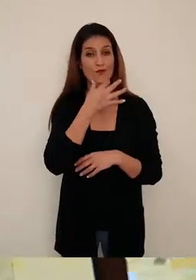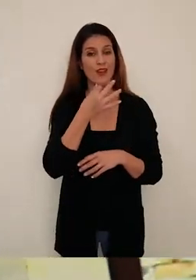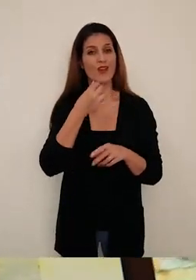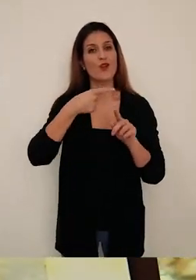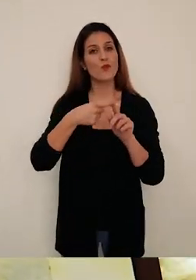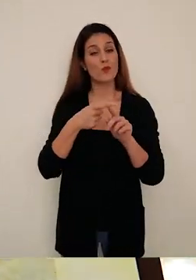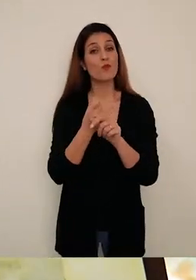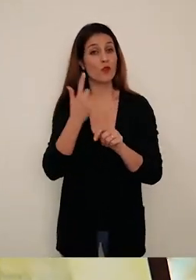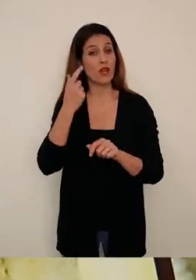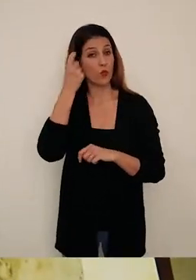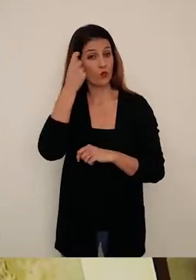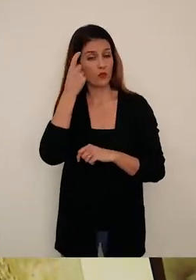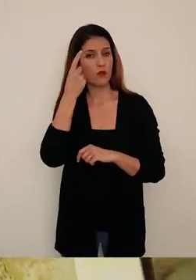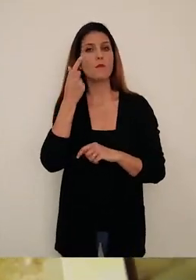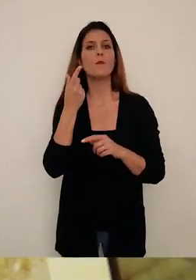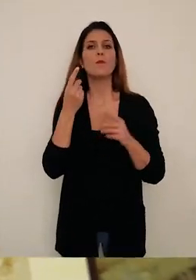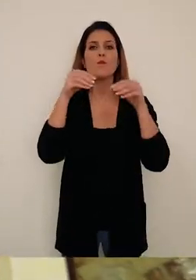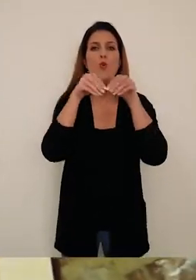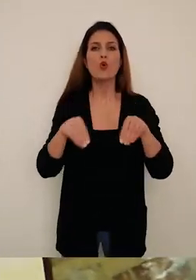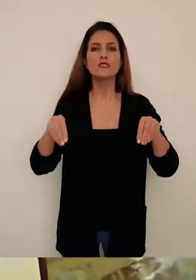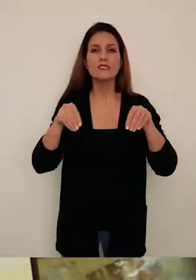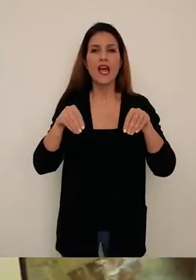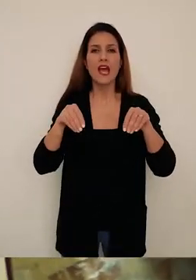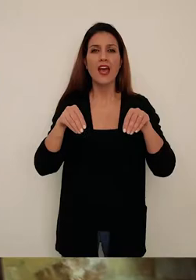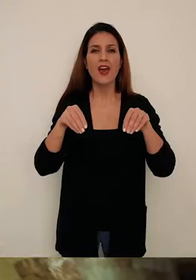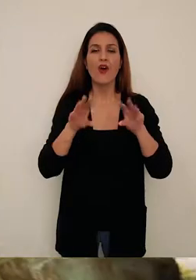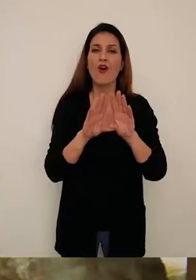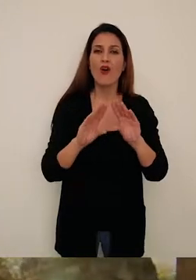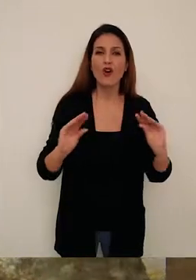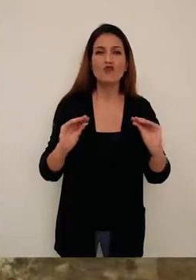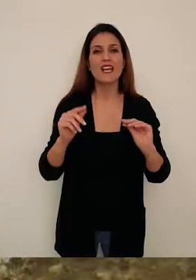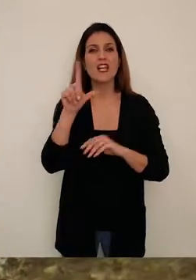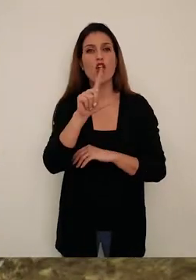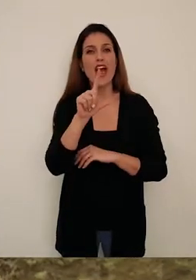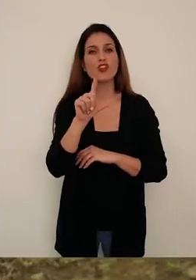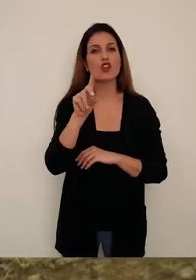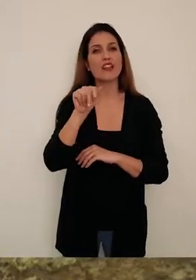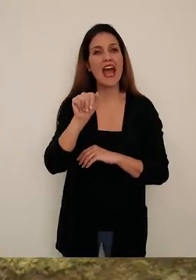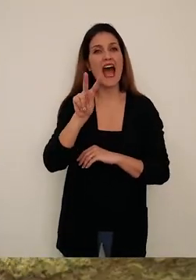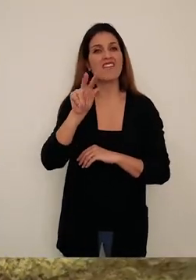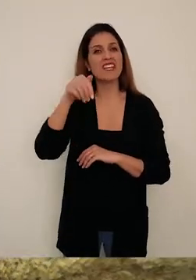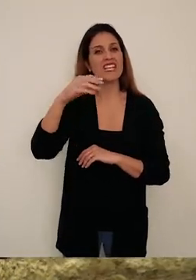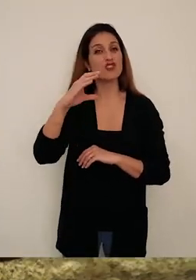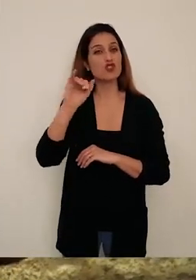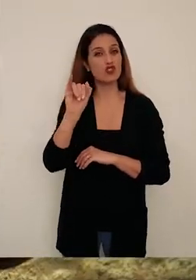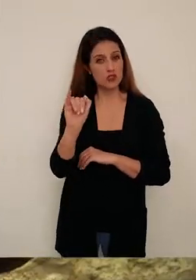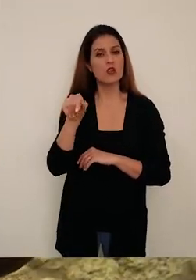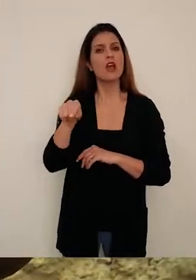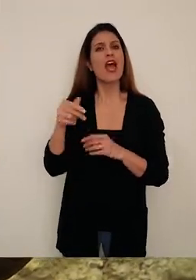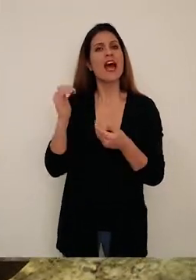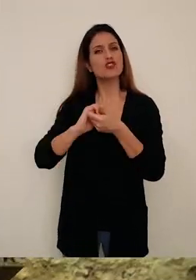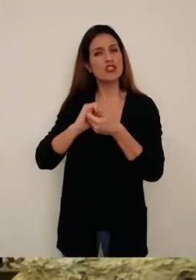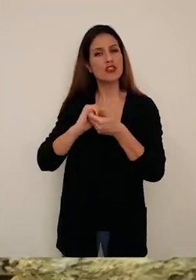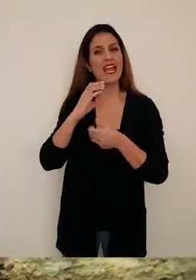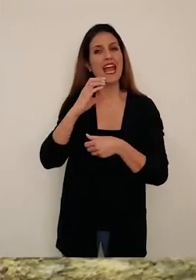Elemento di grande fascino e di spessore culturale è il Museo delle Macchine di Leonardo da Vinci, gestito dall'associazione Creativa